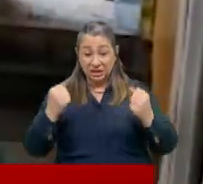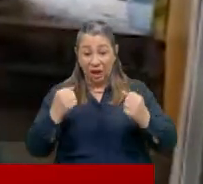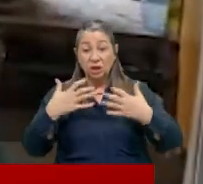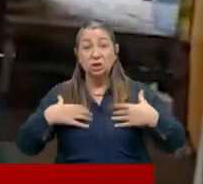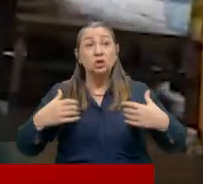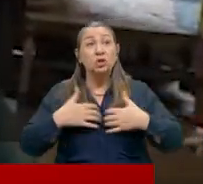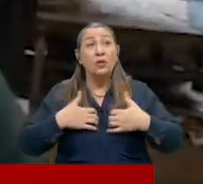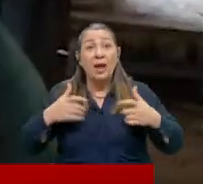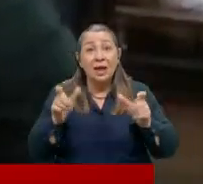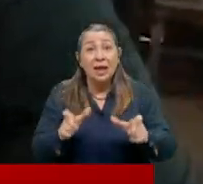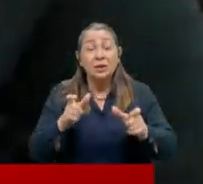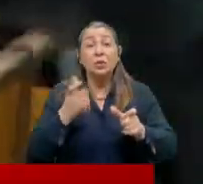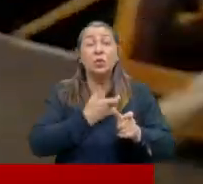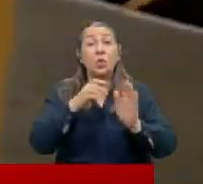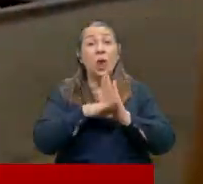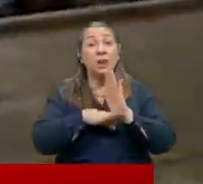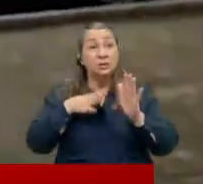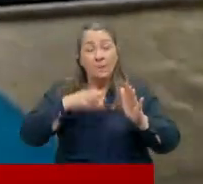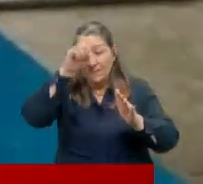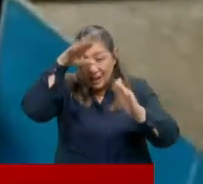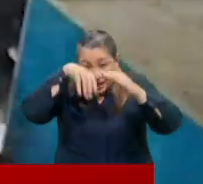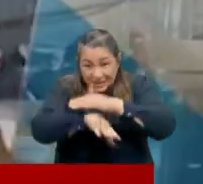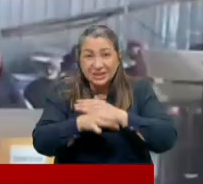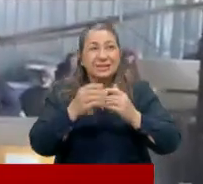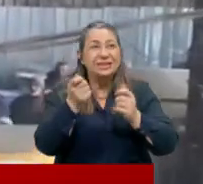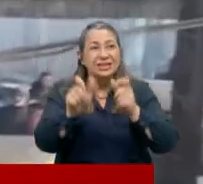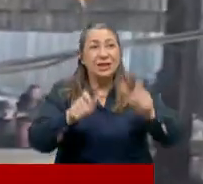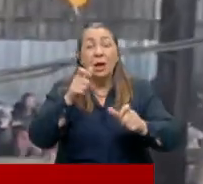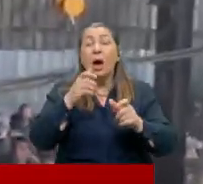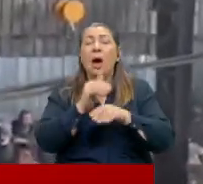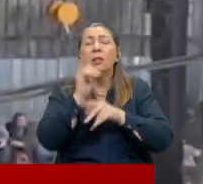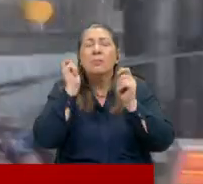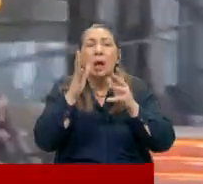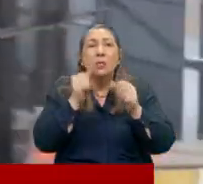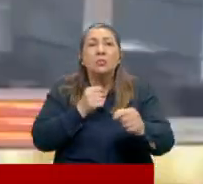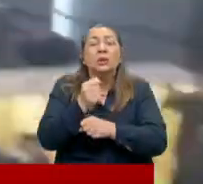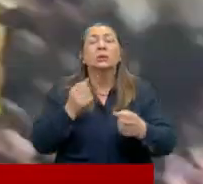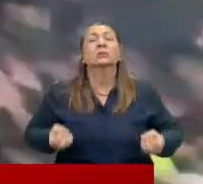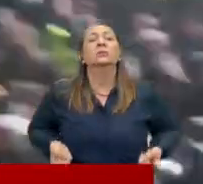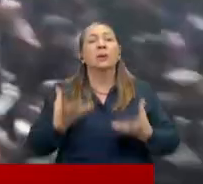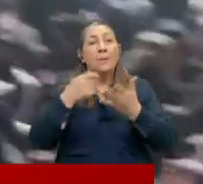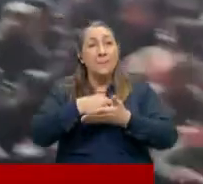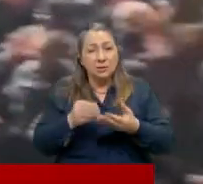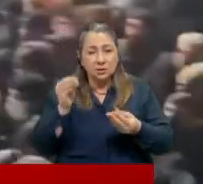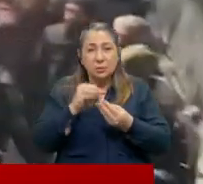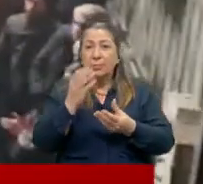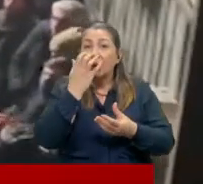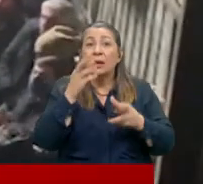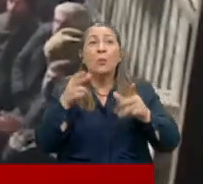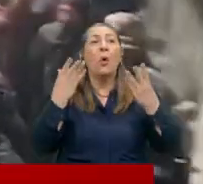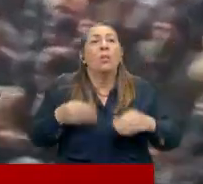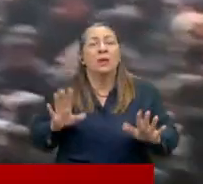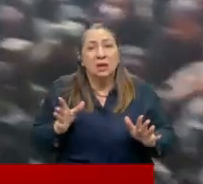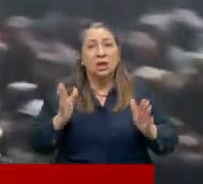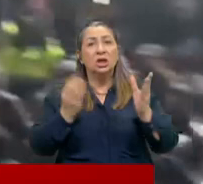güvenliği kuralları istiyoruz. Maden işçileri hayat pahalılığıyla mücadele edemez oldu. Maaşlarındaki artış da beklentilerini